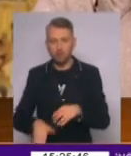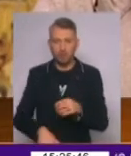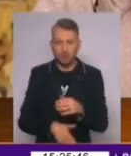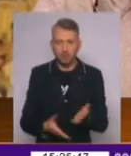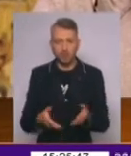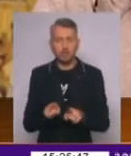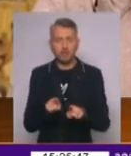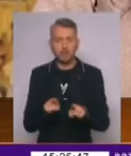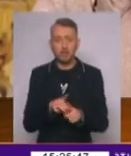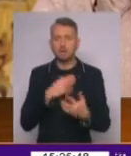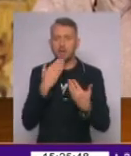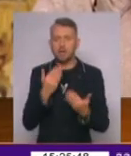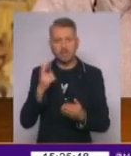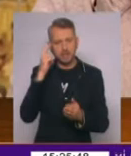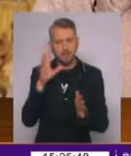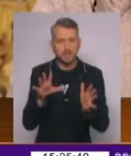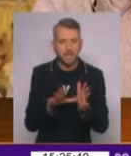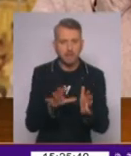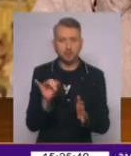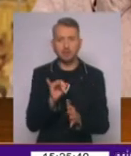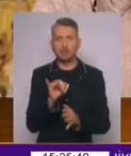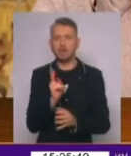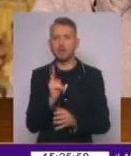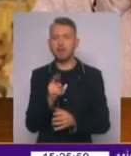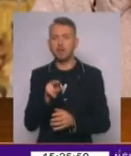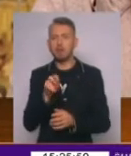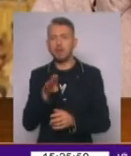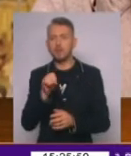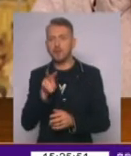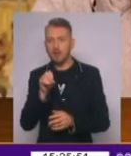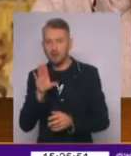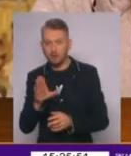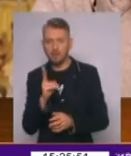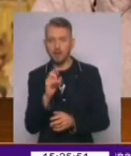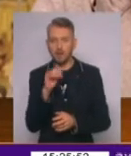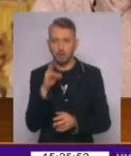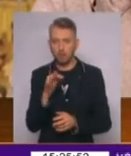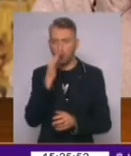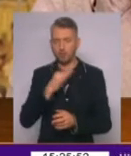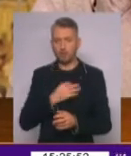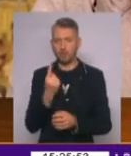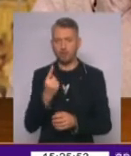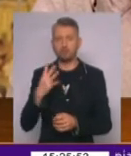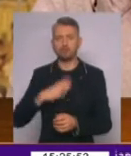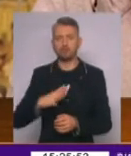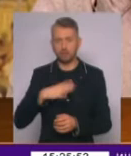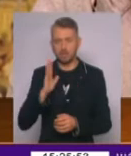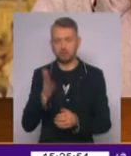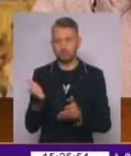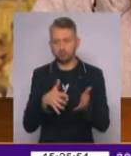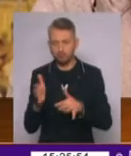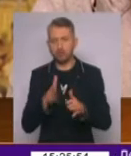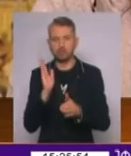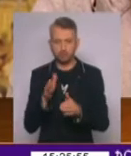же самое. Обращалися и к Києва-Енерго, и к Пантелєєву, и к Каретку. Один ответ. Ждите, зароют. Ждите,